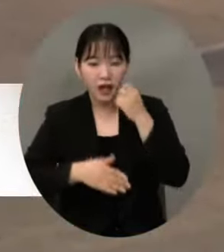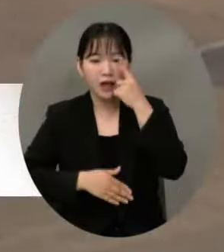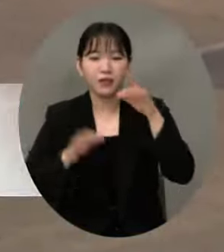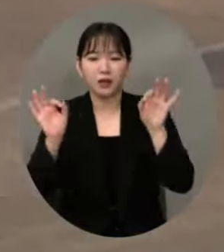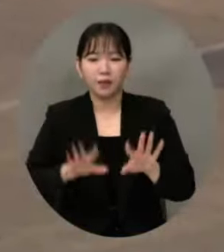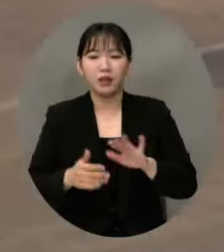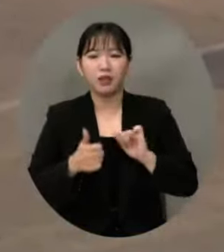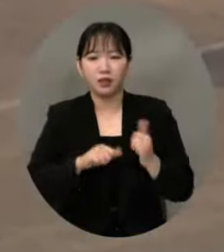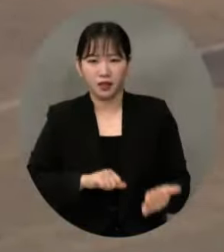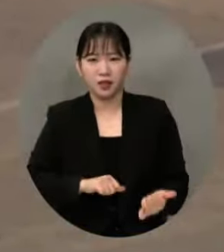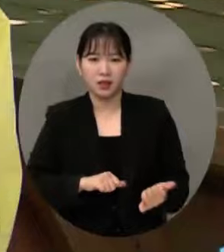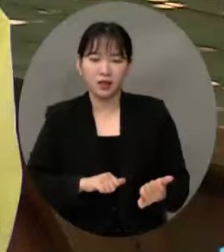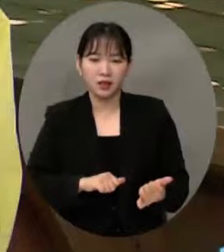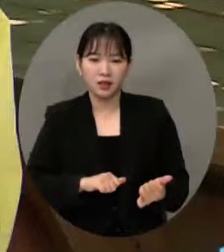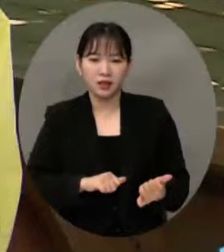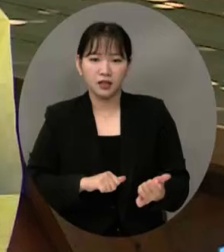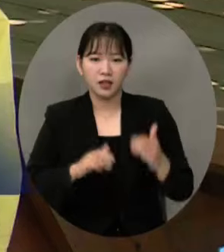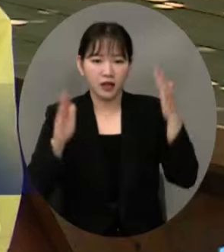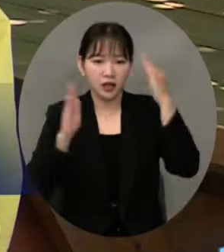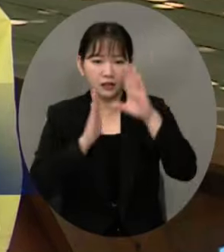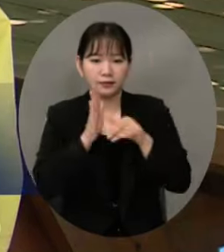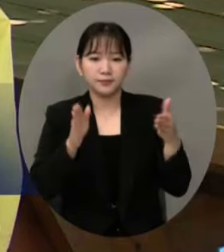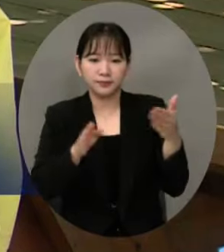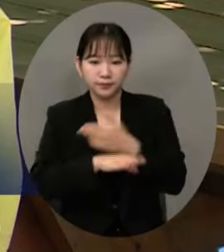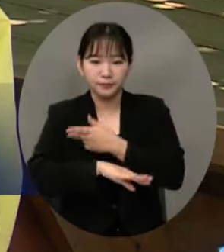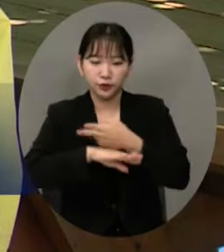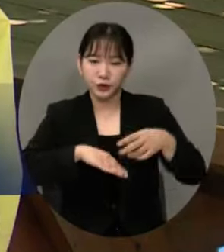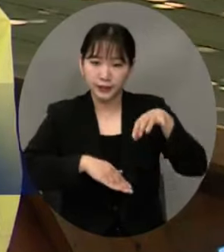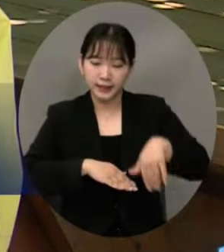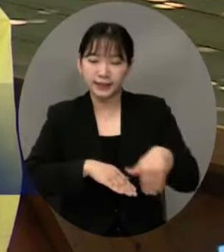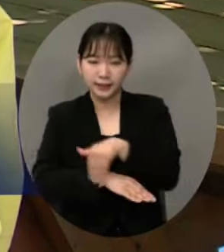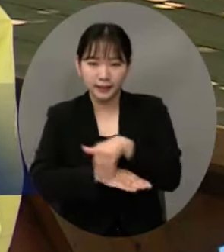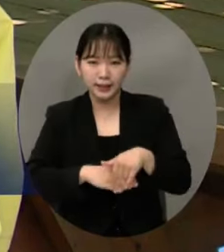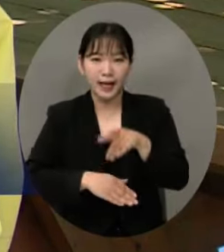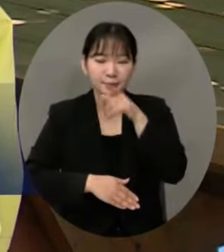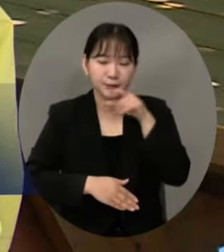만의 일입니다. 학생 때부터 수영장 다니면서